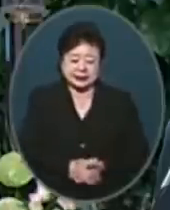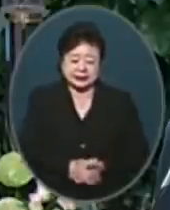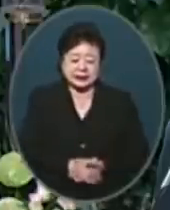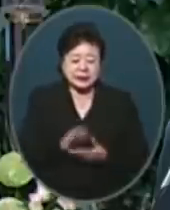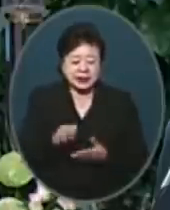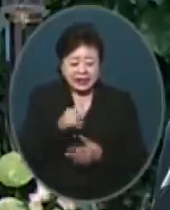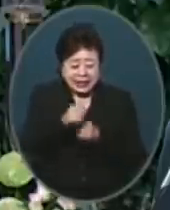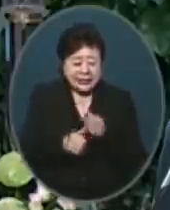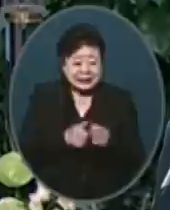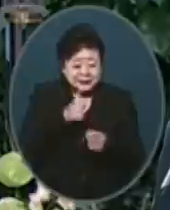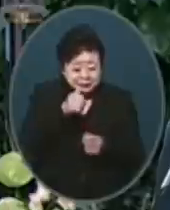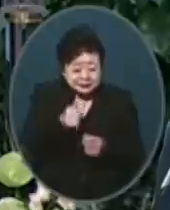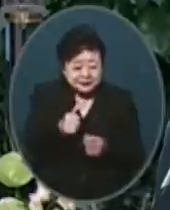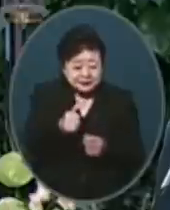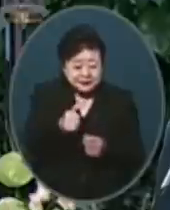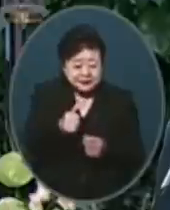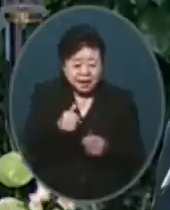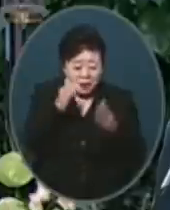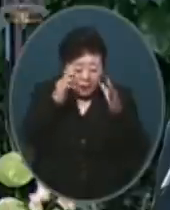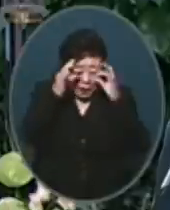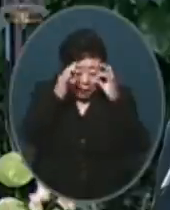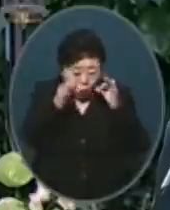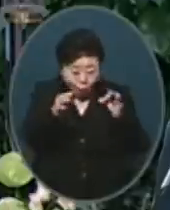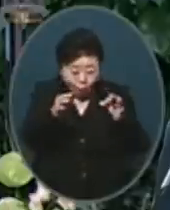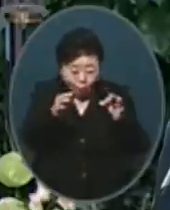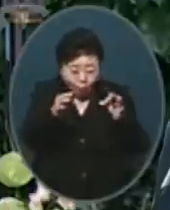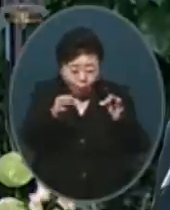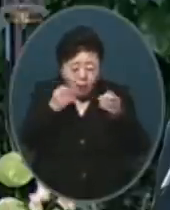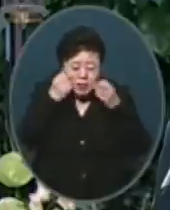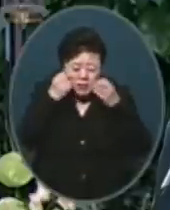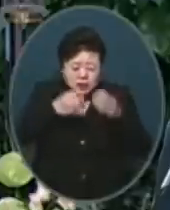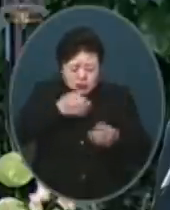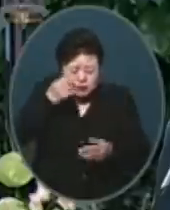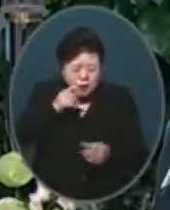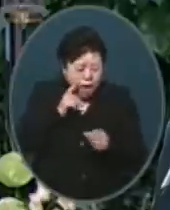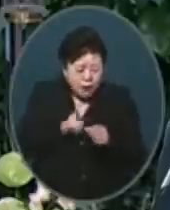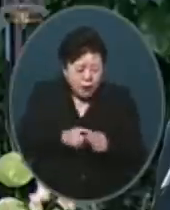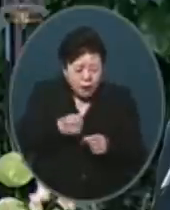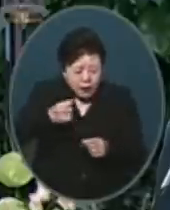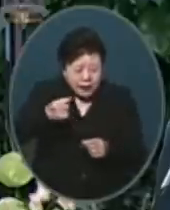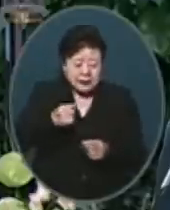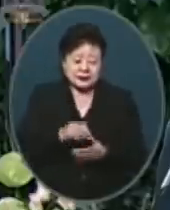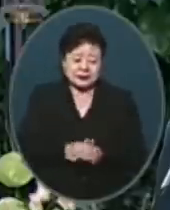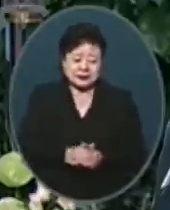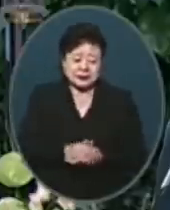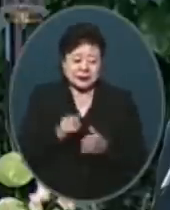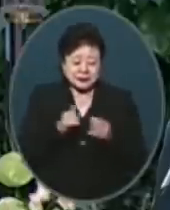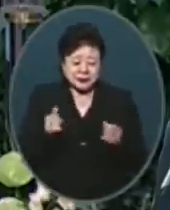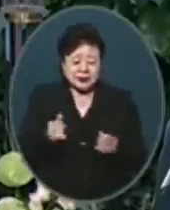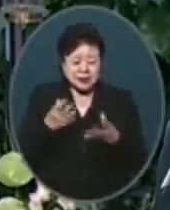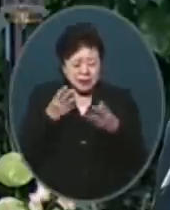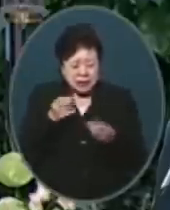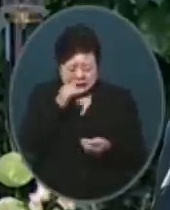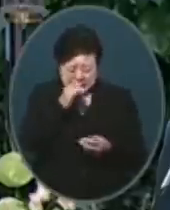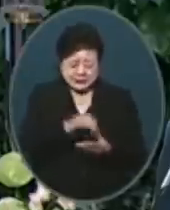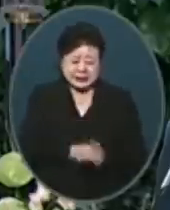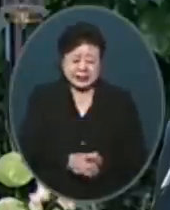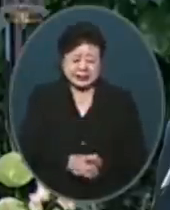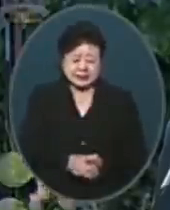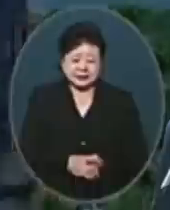그 밖에도 하나님을 바라보고 새로운 꿈과 목표를 갖게 된 사람들이 수없이